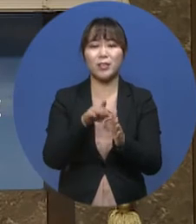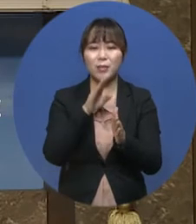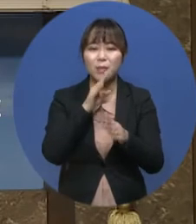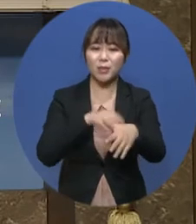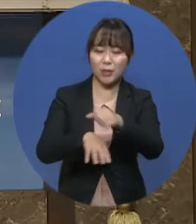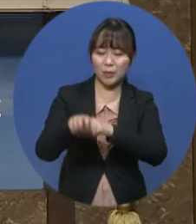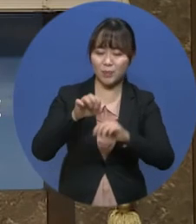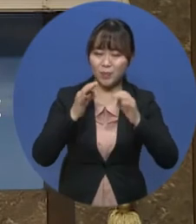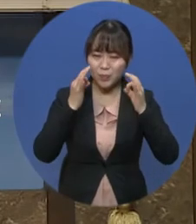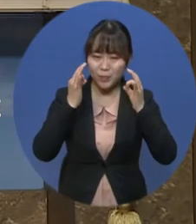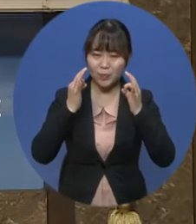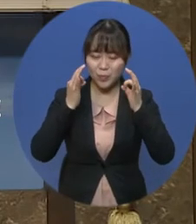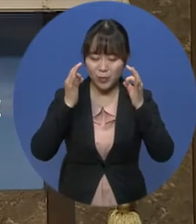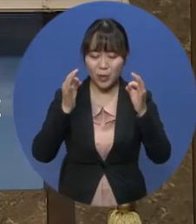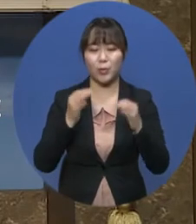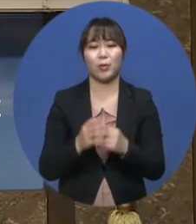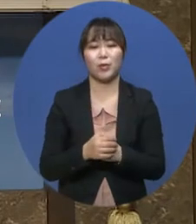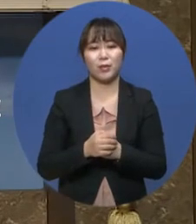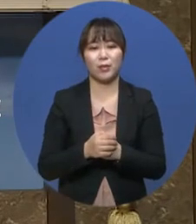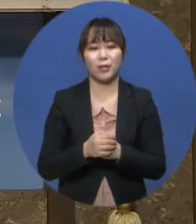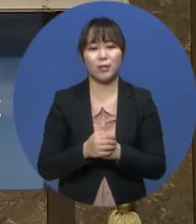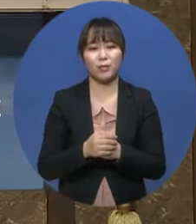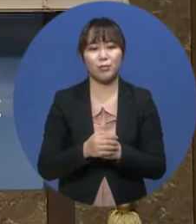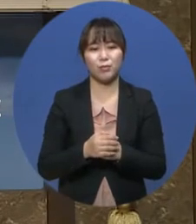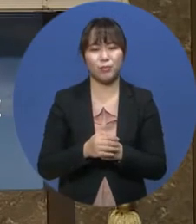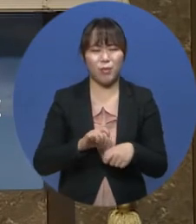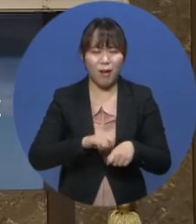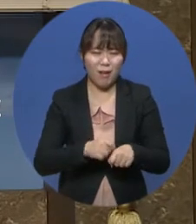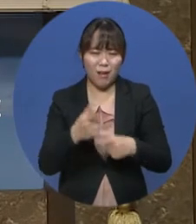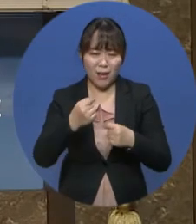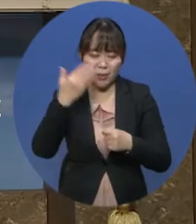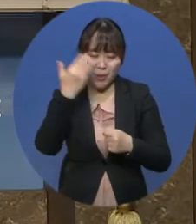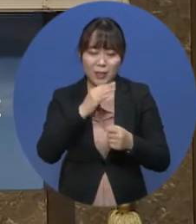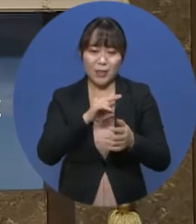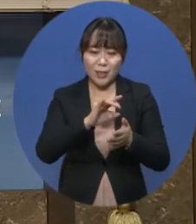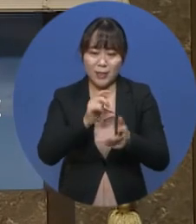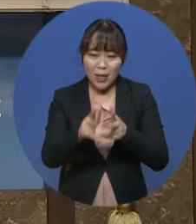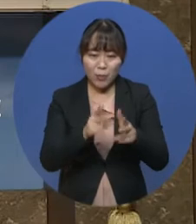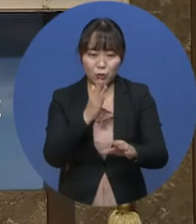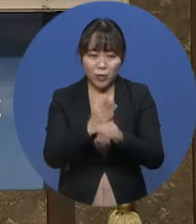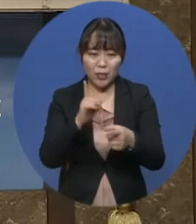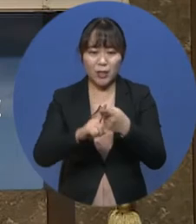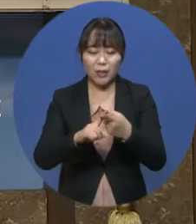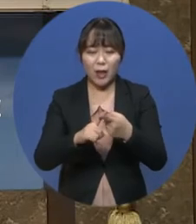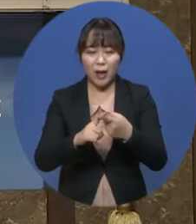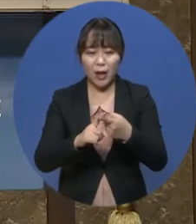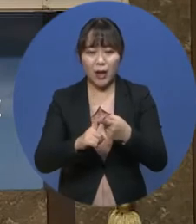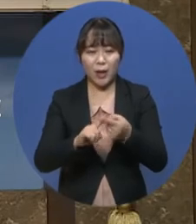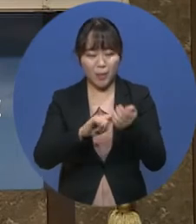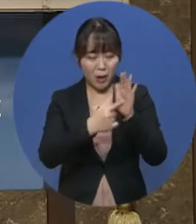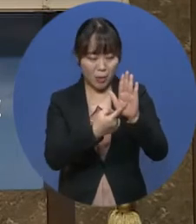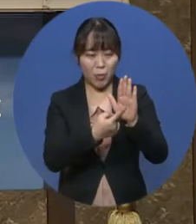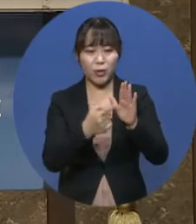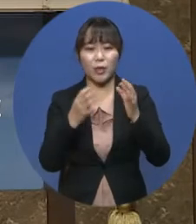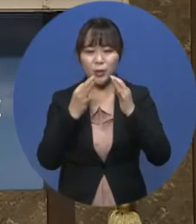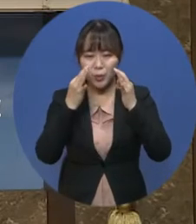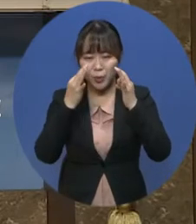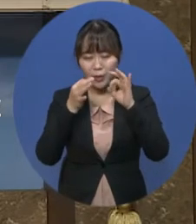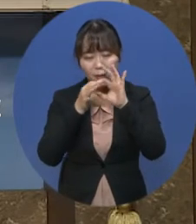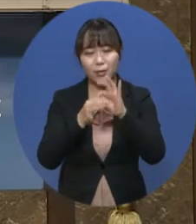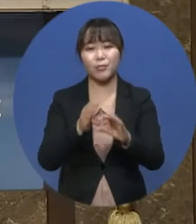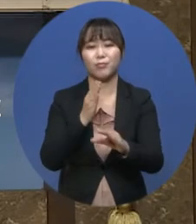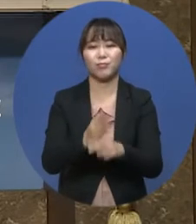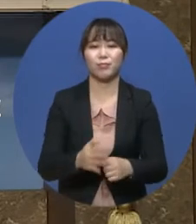적극적인 노력을 하고 그런 것을 우리에게 이렇게 투명하게 사업하고 있다는 것을 알려드리고 예 그런 노력을 끊임없이